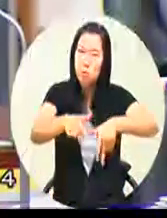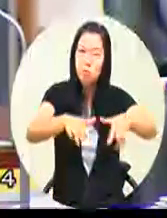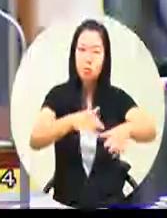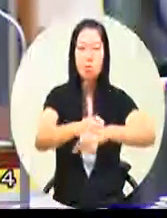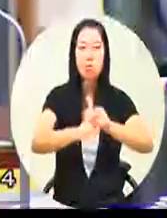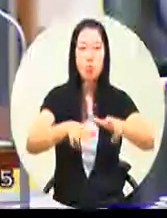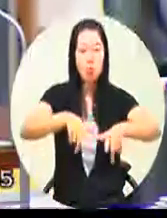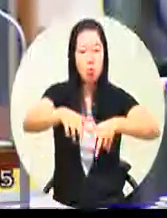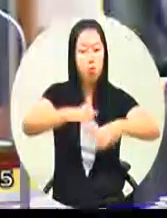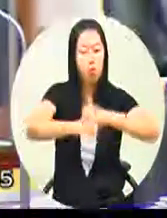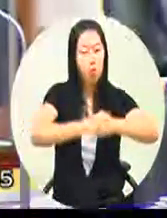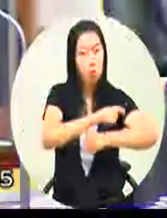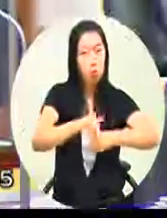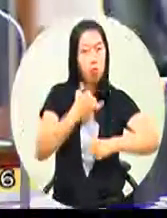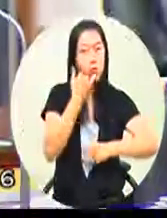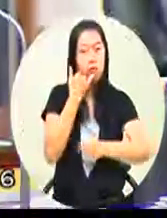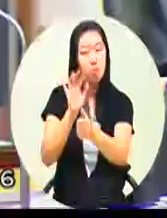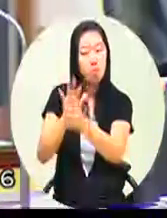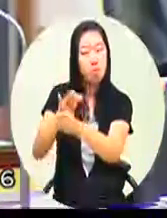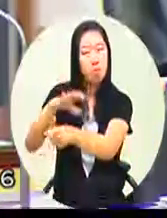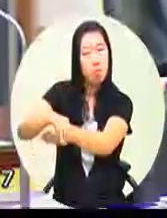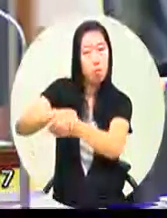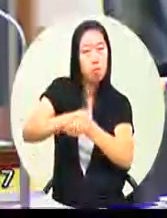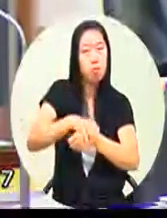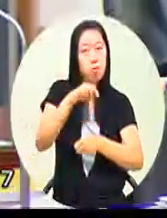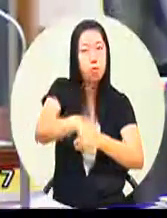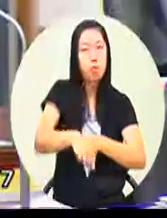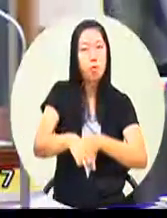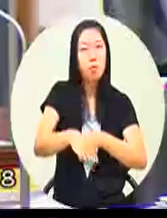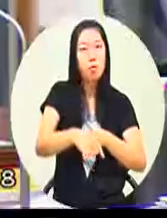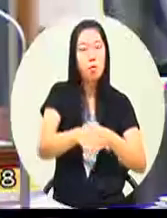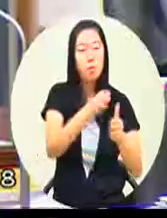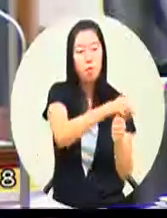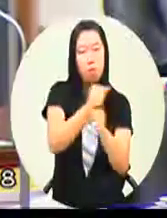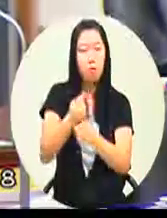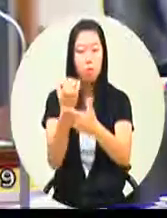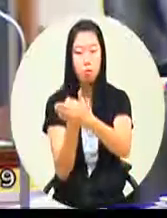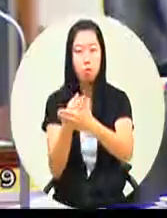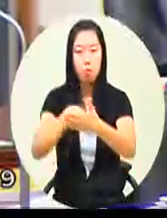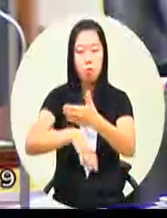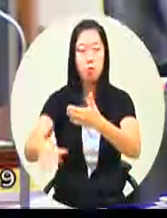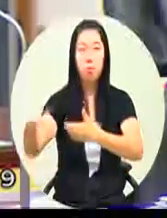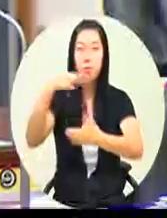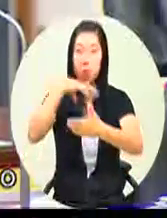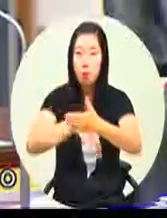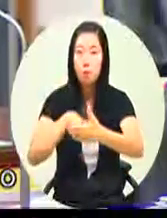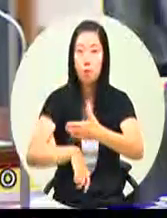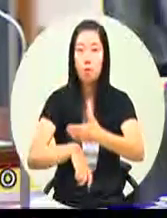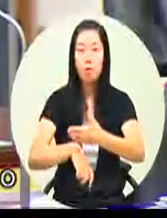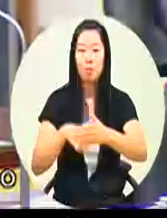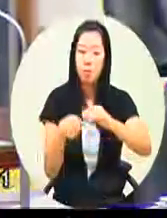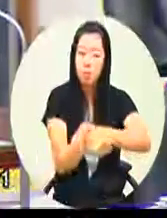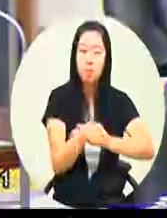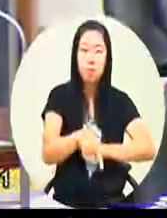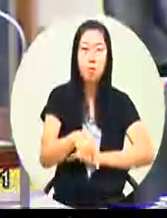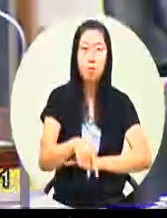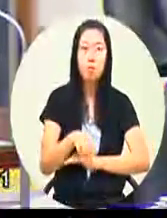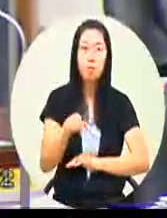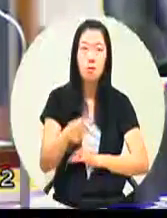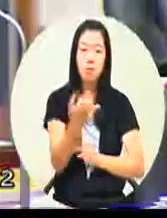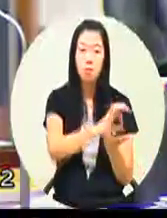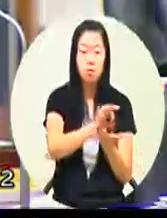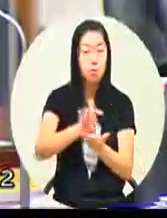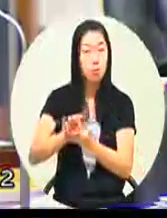何尽快能让它到我们收容所，这才是最重要的。所以这些钱花费都可